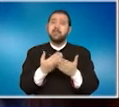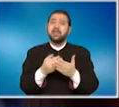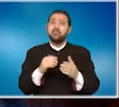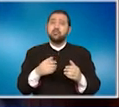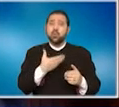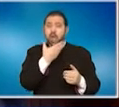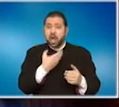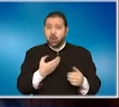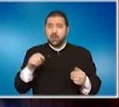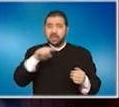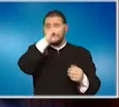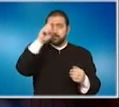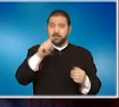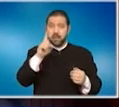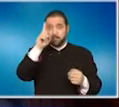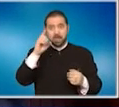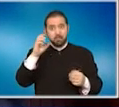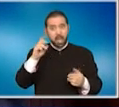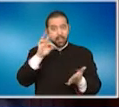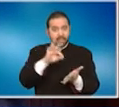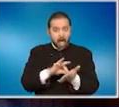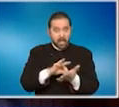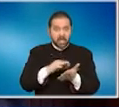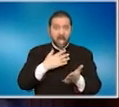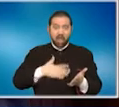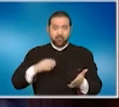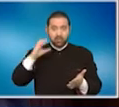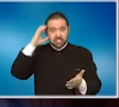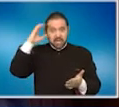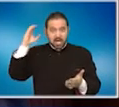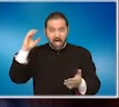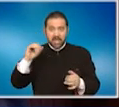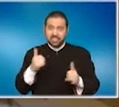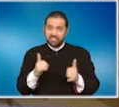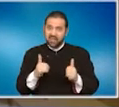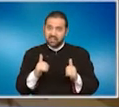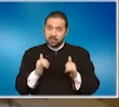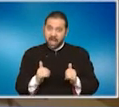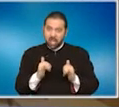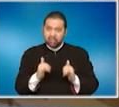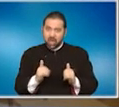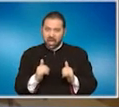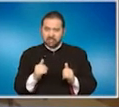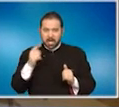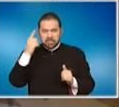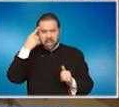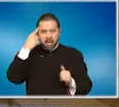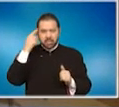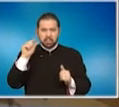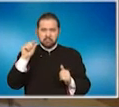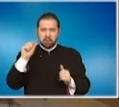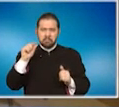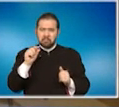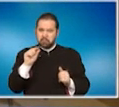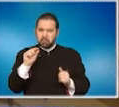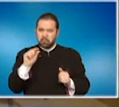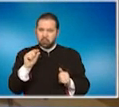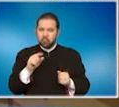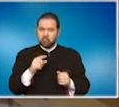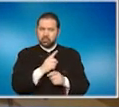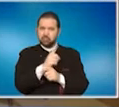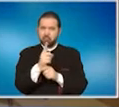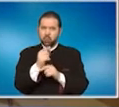A crezut. A vrut să creadă. A vrut să creadă că lucrurile sunt așa. Și-a imaginat mai ușor scenariul acesta decât